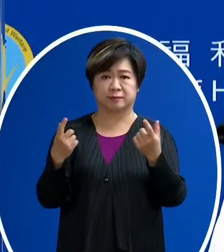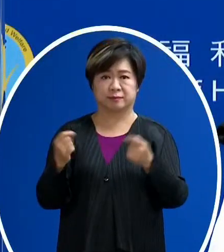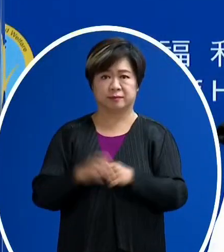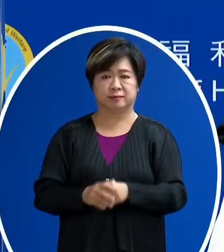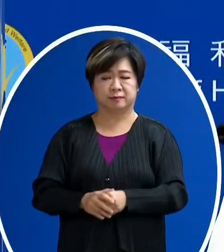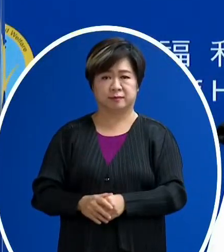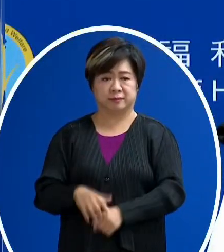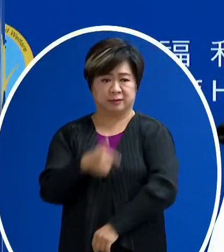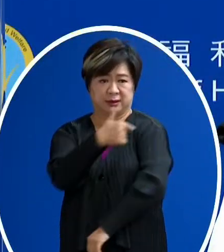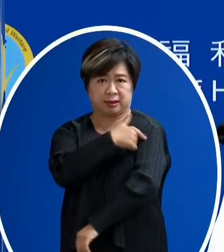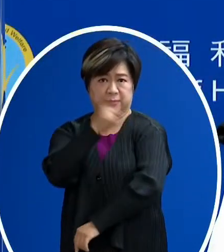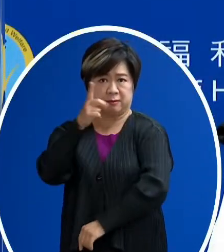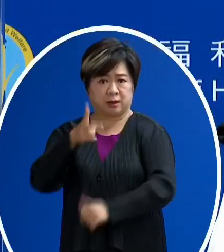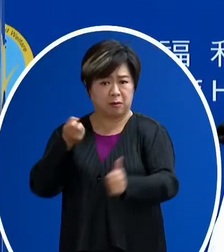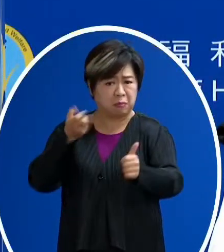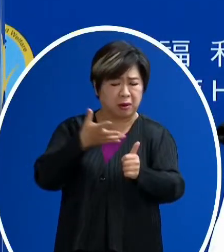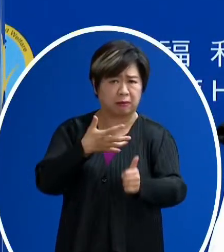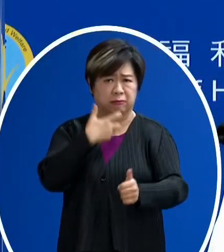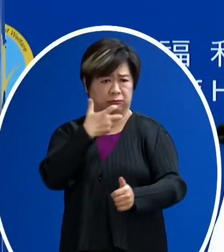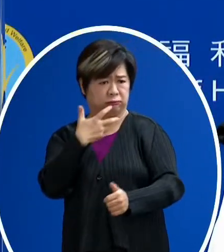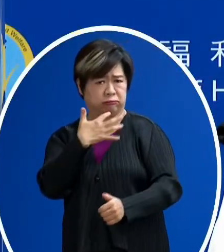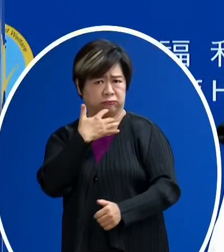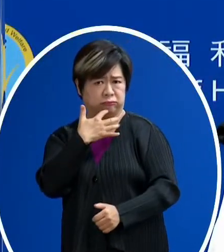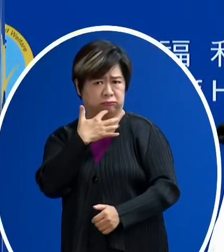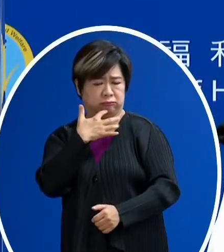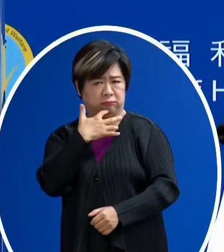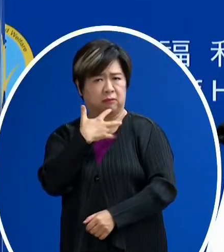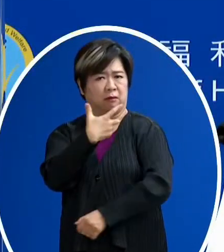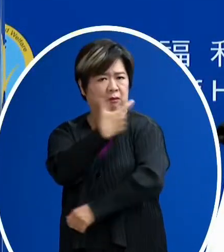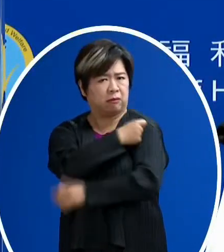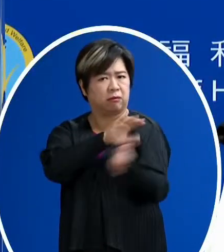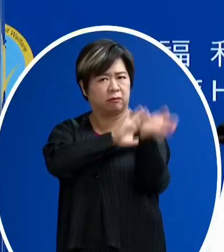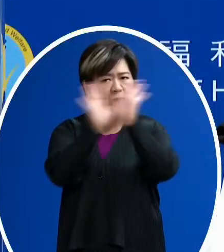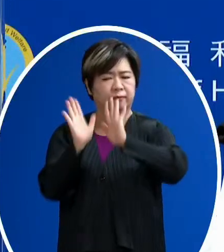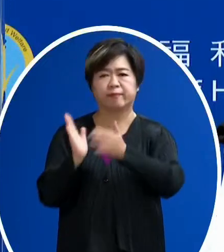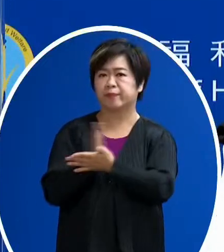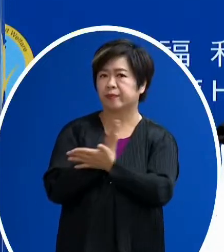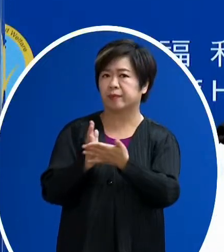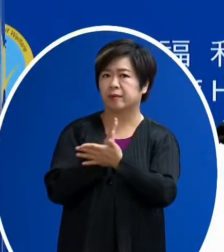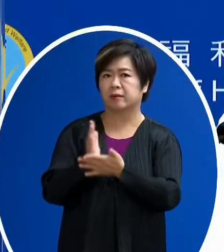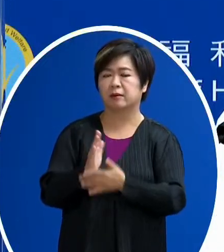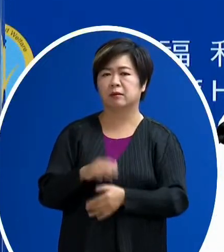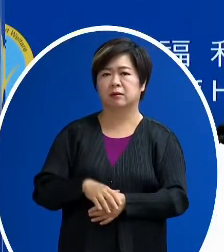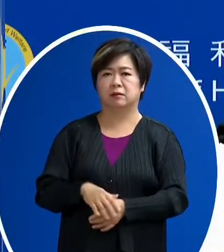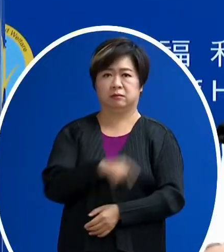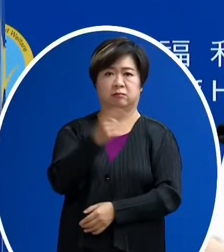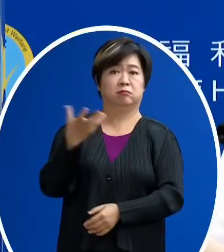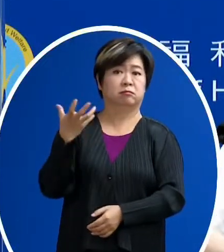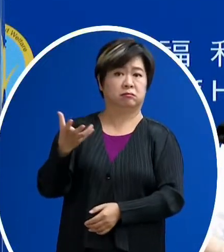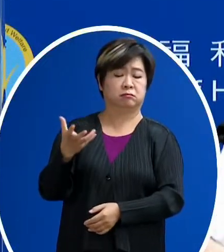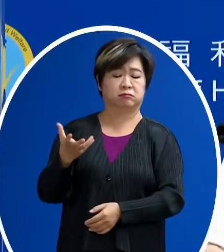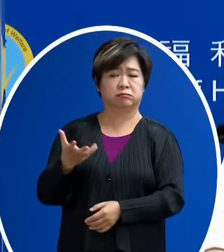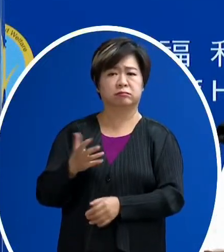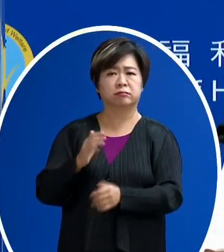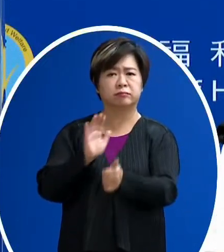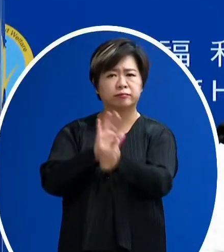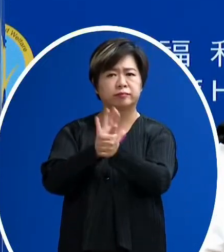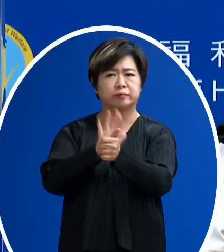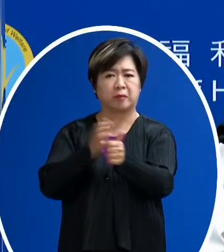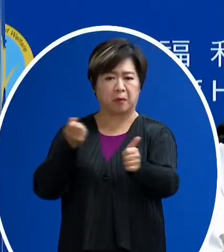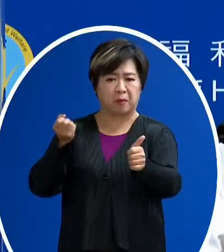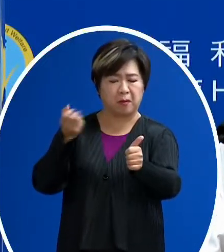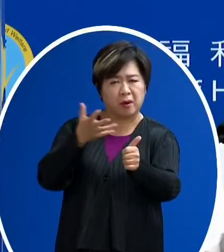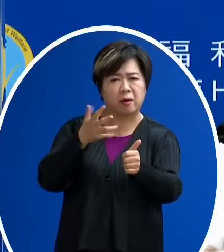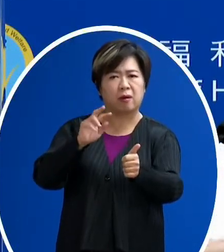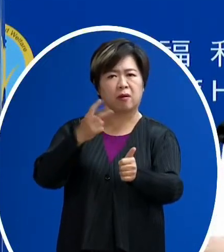数的突破性感染，不过占整个接种情形来看，应该大部分接种的民众还是会降低这个感染